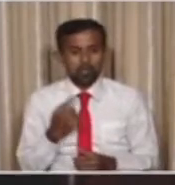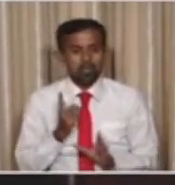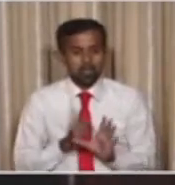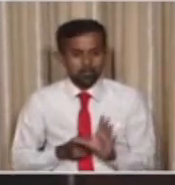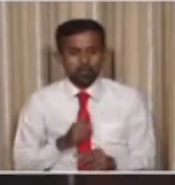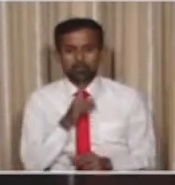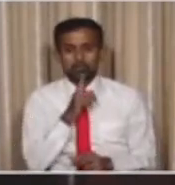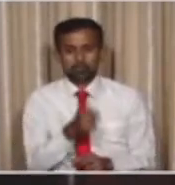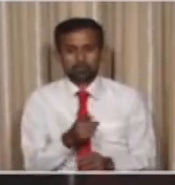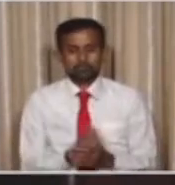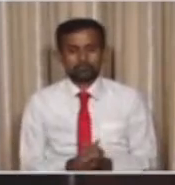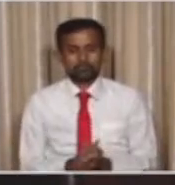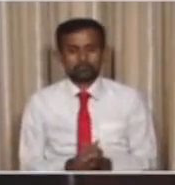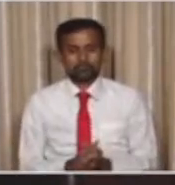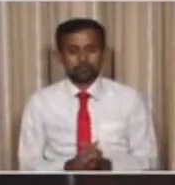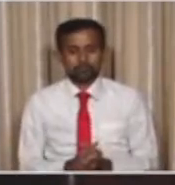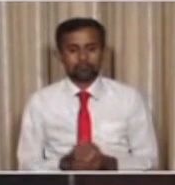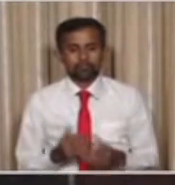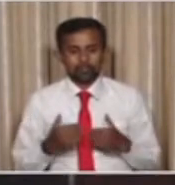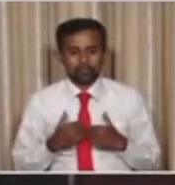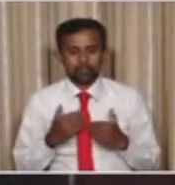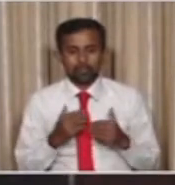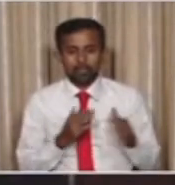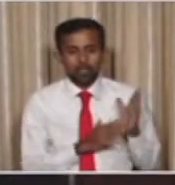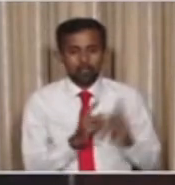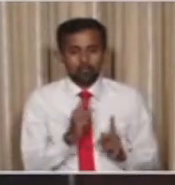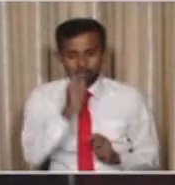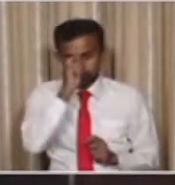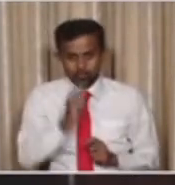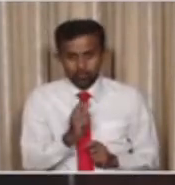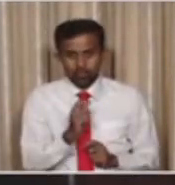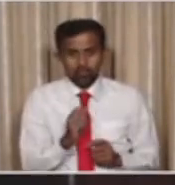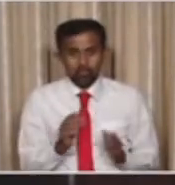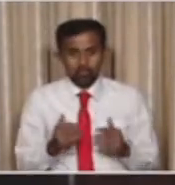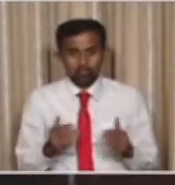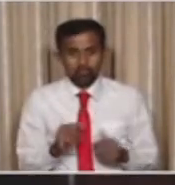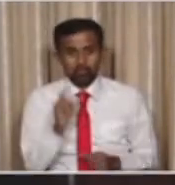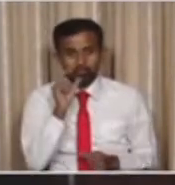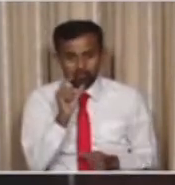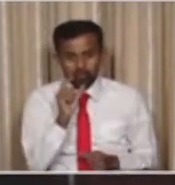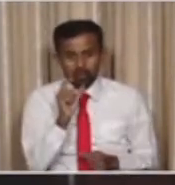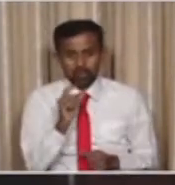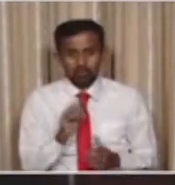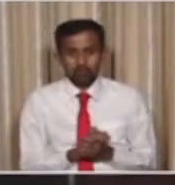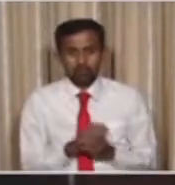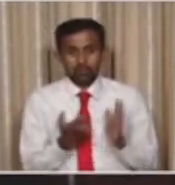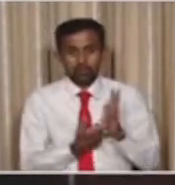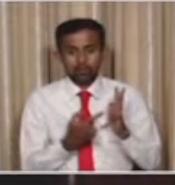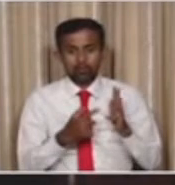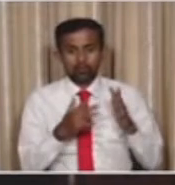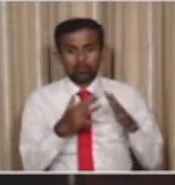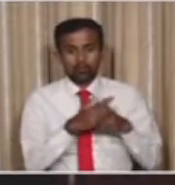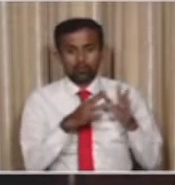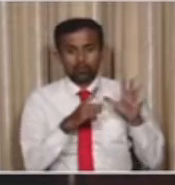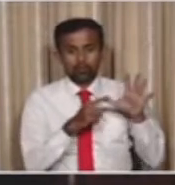වෙලාවෙම ගේන්නේ. ඒ වෙනුවෙන් අපේ අමාත්‍යතුමාගේ අවධානය තව තව යොමු කරන්න අපි දැන් රුවන්ඩාව කියන රට